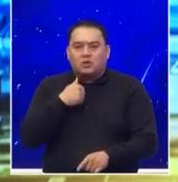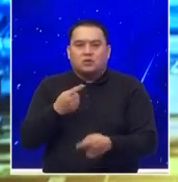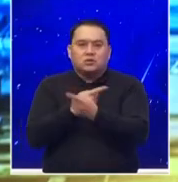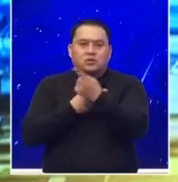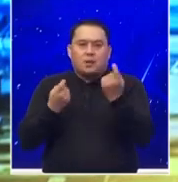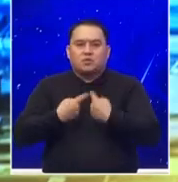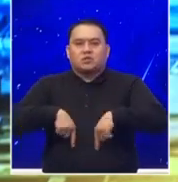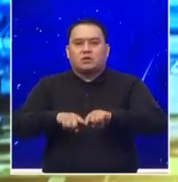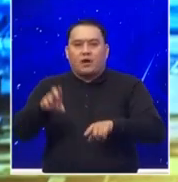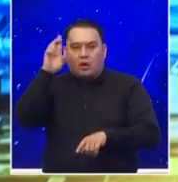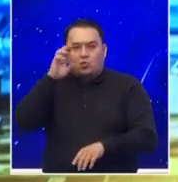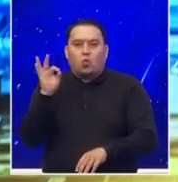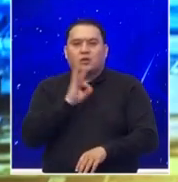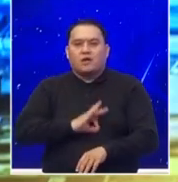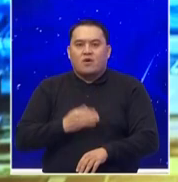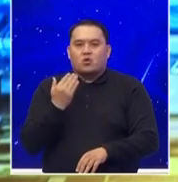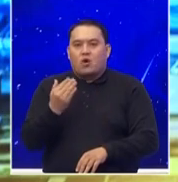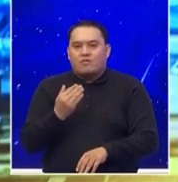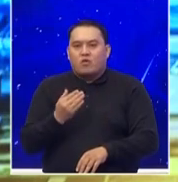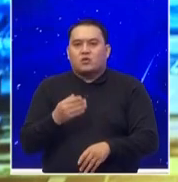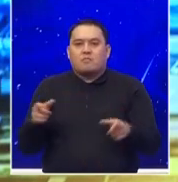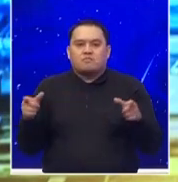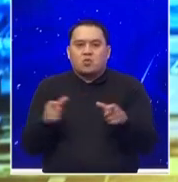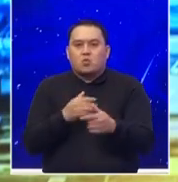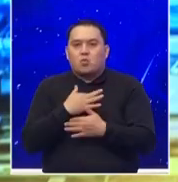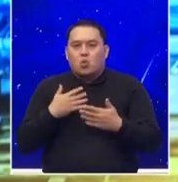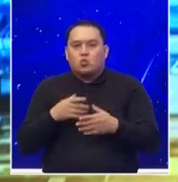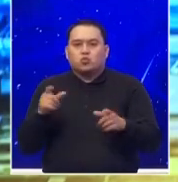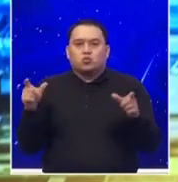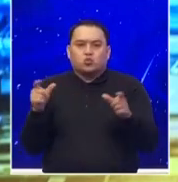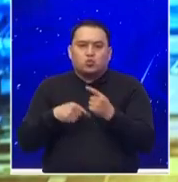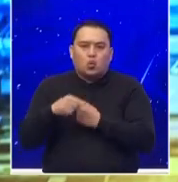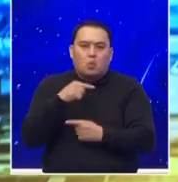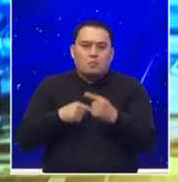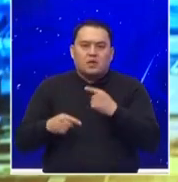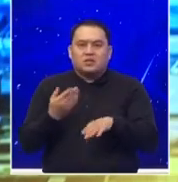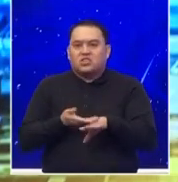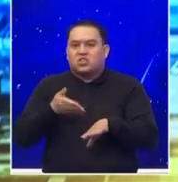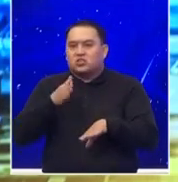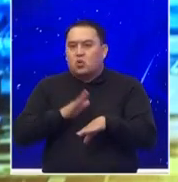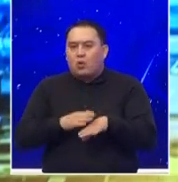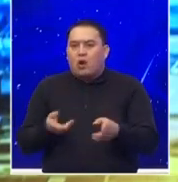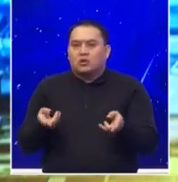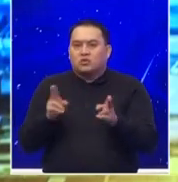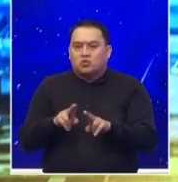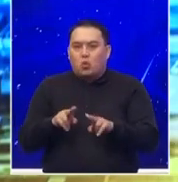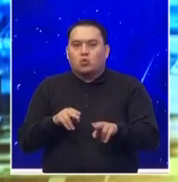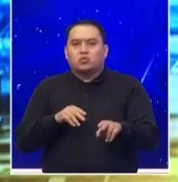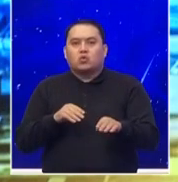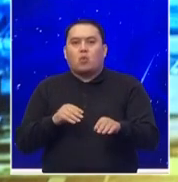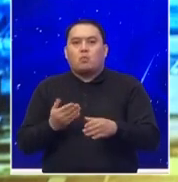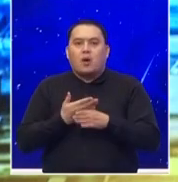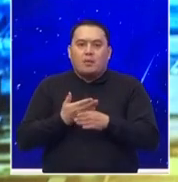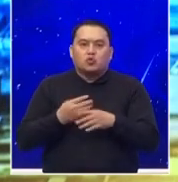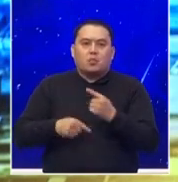сообщил Департамент государственных доходов. На фоне пандемии многим субъектам бизнеса стало тяжело оставаться на плаву. Чтобы